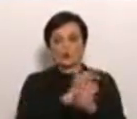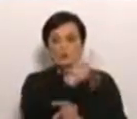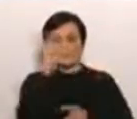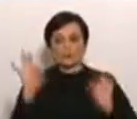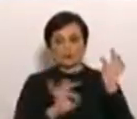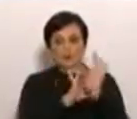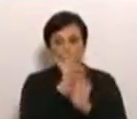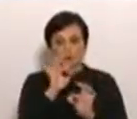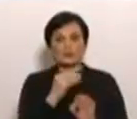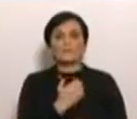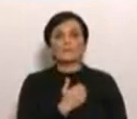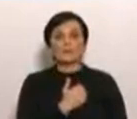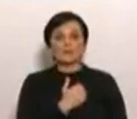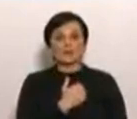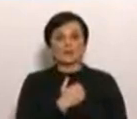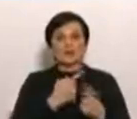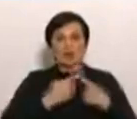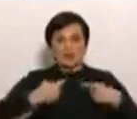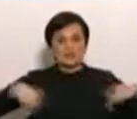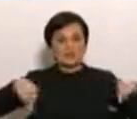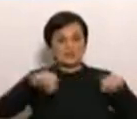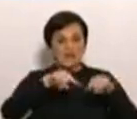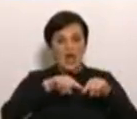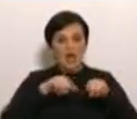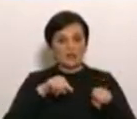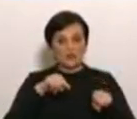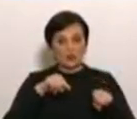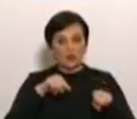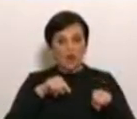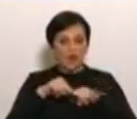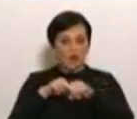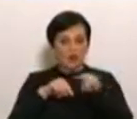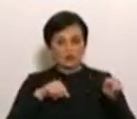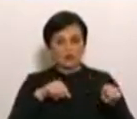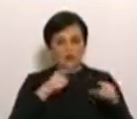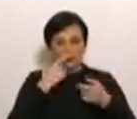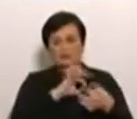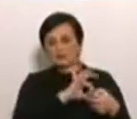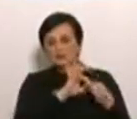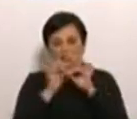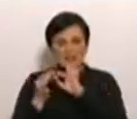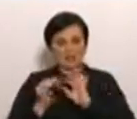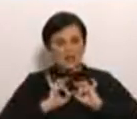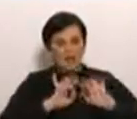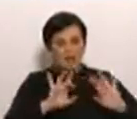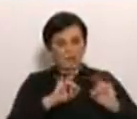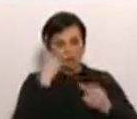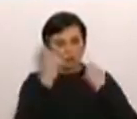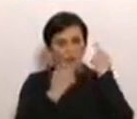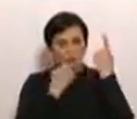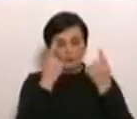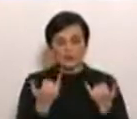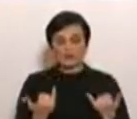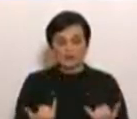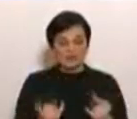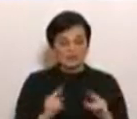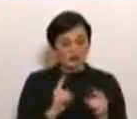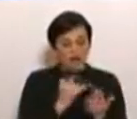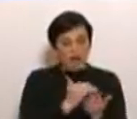ვისარგებლებ შემთხვევით და გთხოვთ, რომ საზოგადოებას მივაწოდოთ უფრო დეტალური ინფორმაცია, რა ეტაპზე ვართ, თქვათ, დღეს